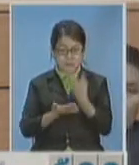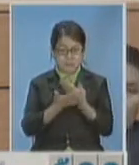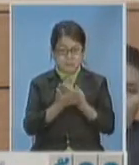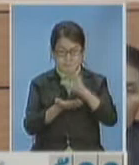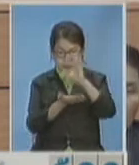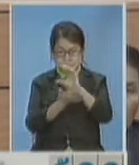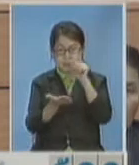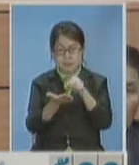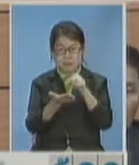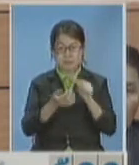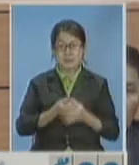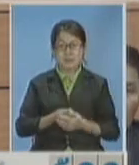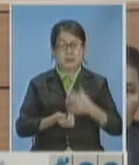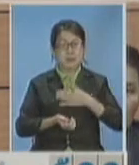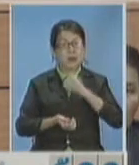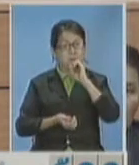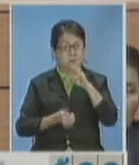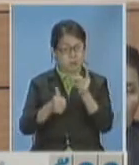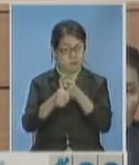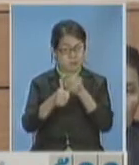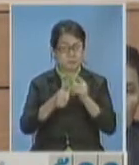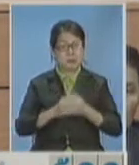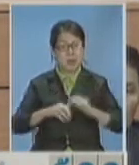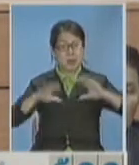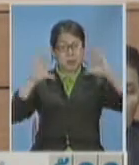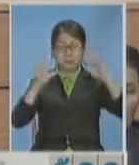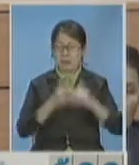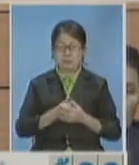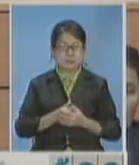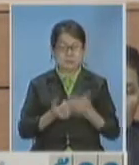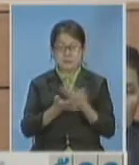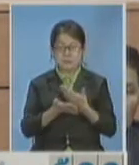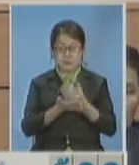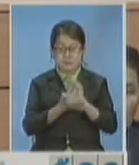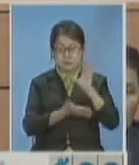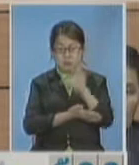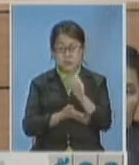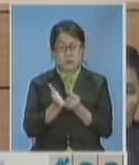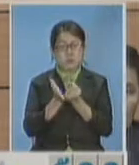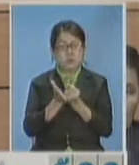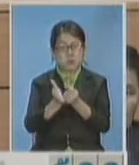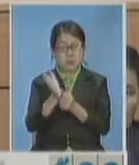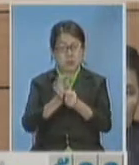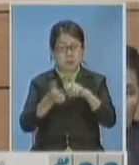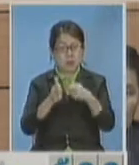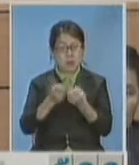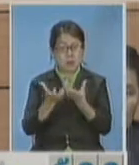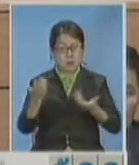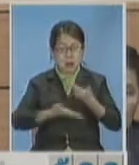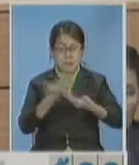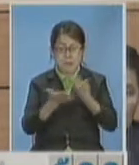าลที่ผมบอกว่าประการแรกรัฐบาลไม่ได้จัดงบประมาณในการแก้ไขปัญหาของแพงเพราะอะ